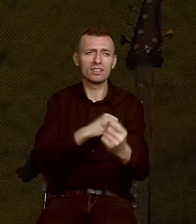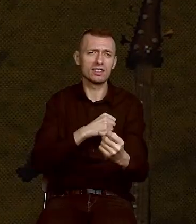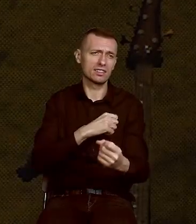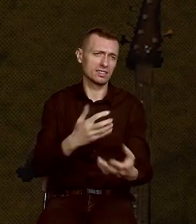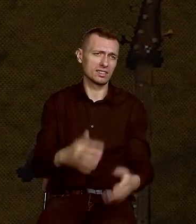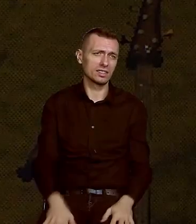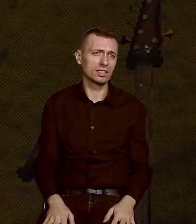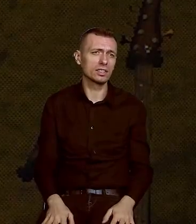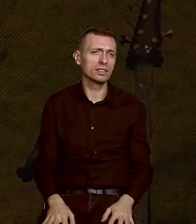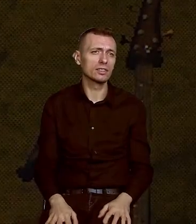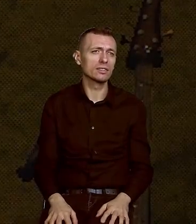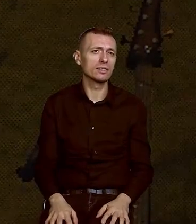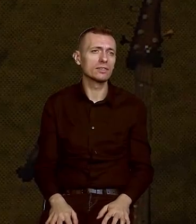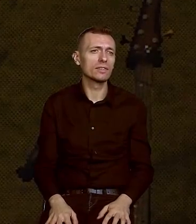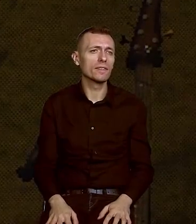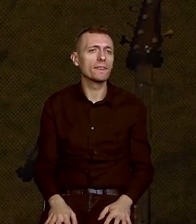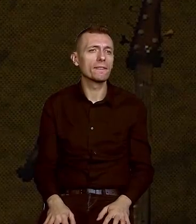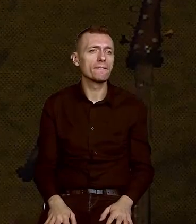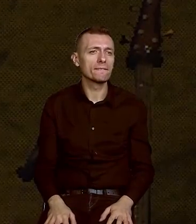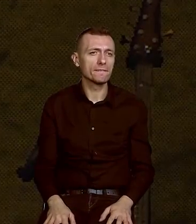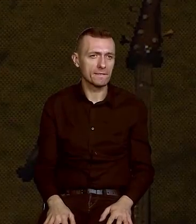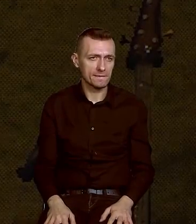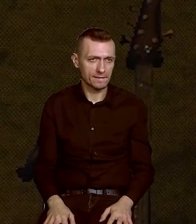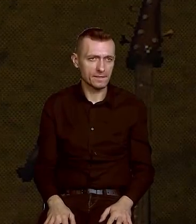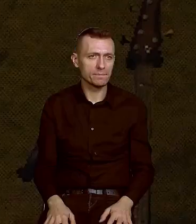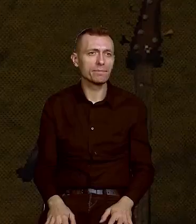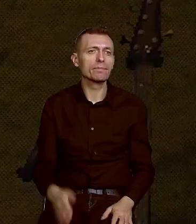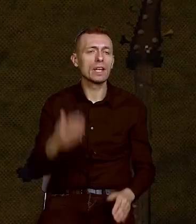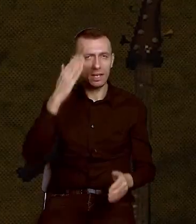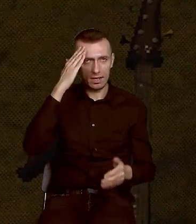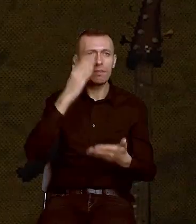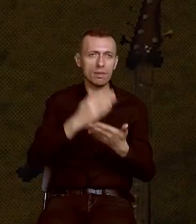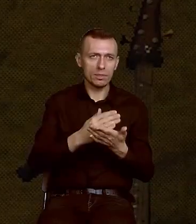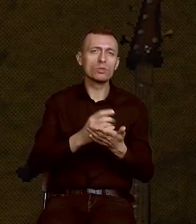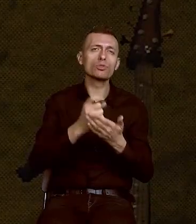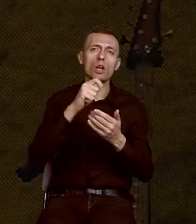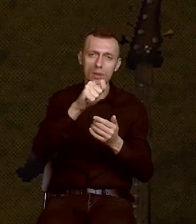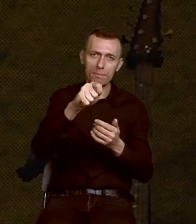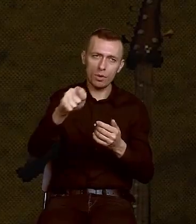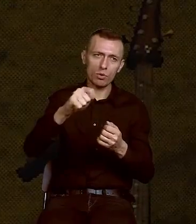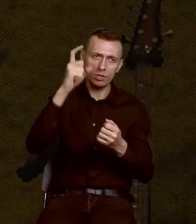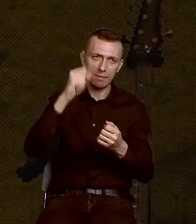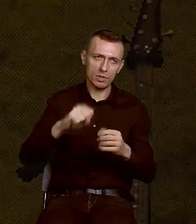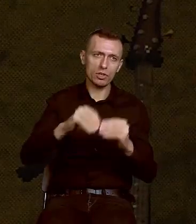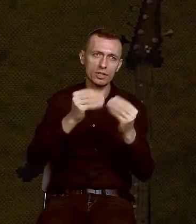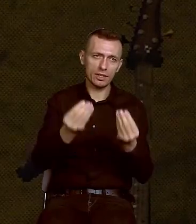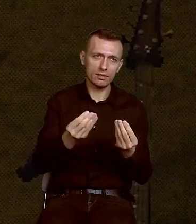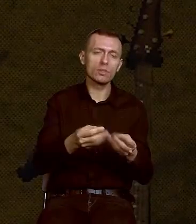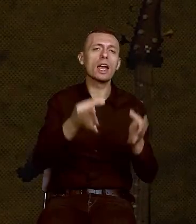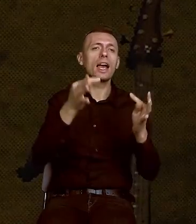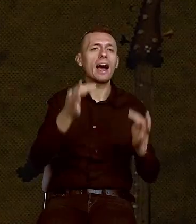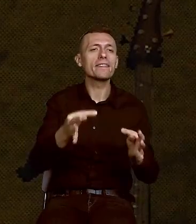Mówimy o tym, gdzie pokusa bierze swój początek i jak się rozwija, a teraz bardzo krótko. Gdzie się pokusa